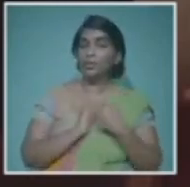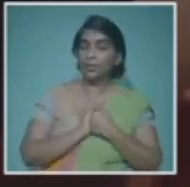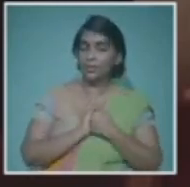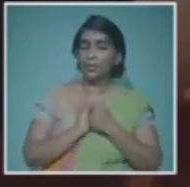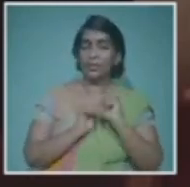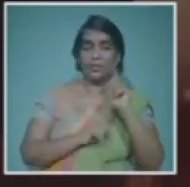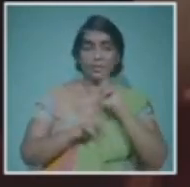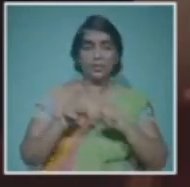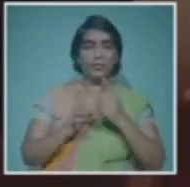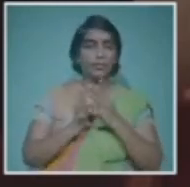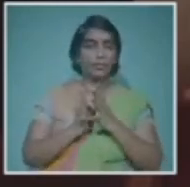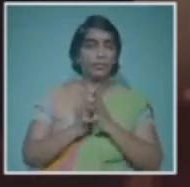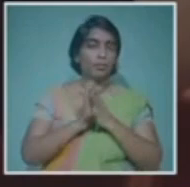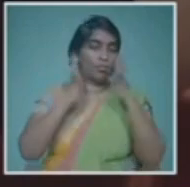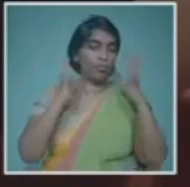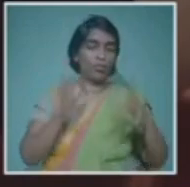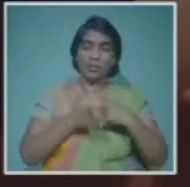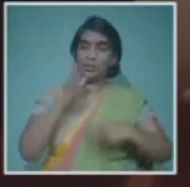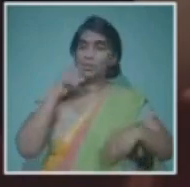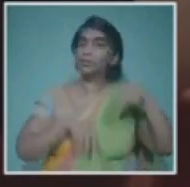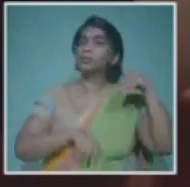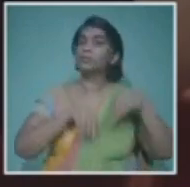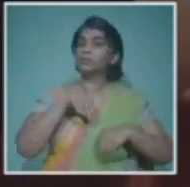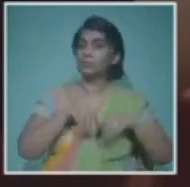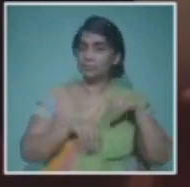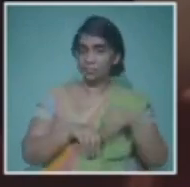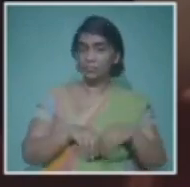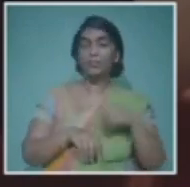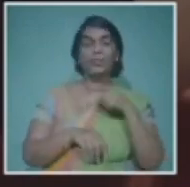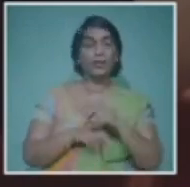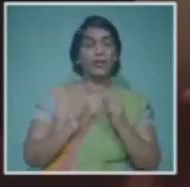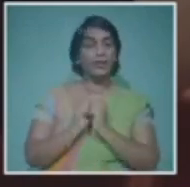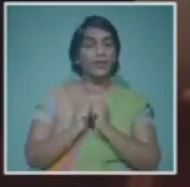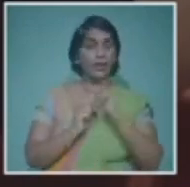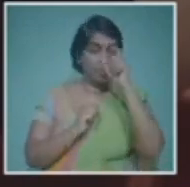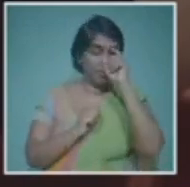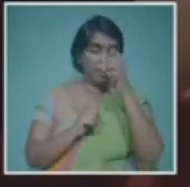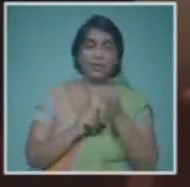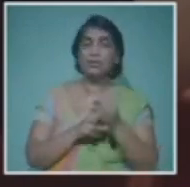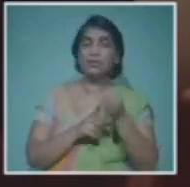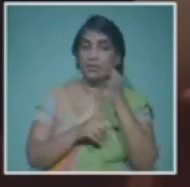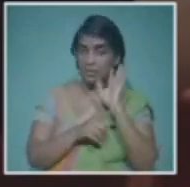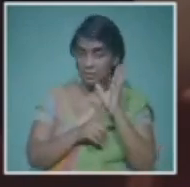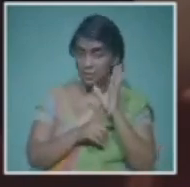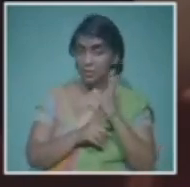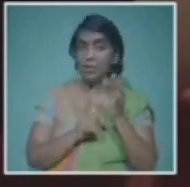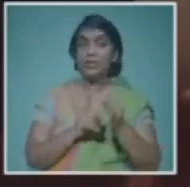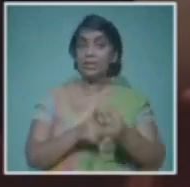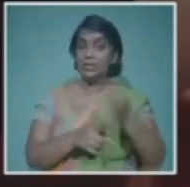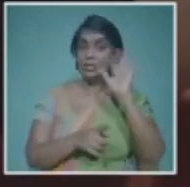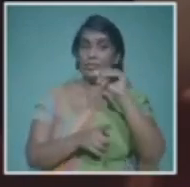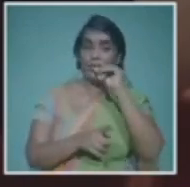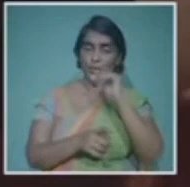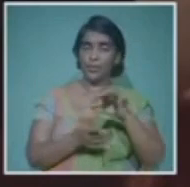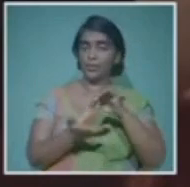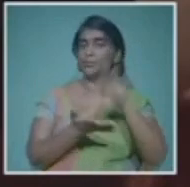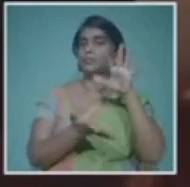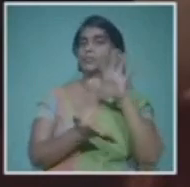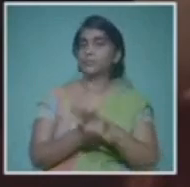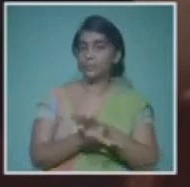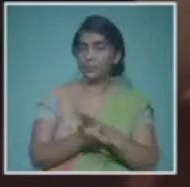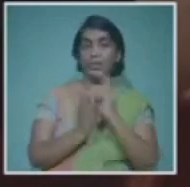සභාවේ වැඩි ඡන්ද ප්‍රමාණයකින් එම වැඩබලන ජනාධිපතිවරයා ජනාධිපතිවරයා හැටියට